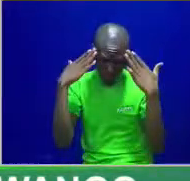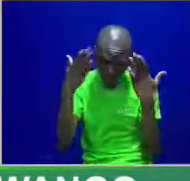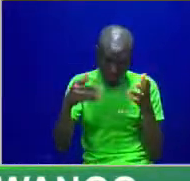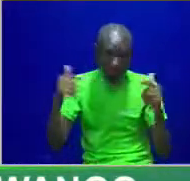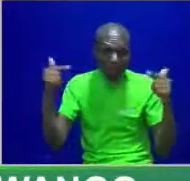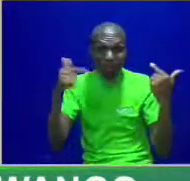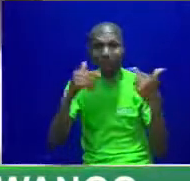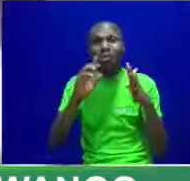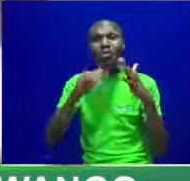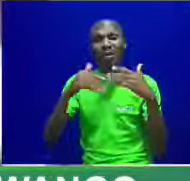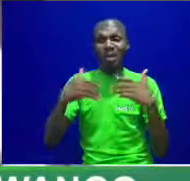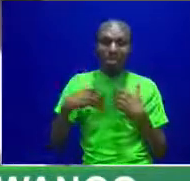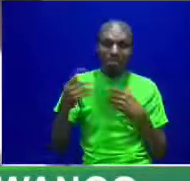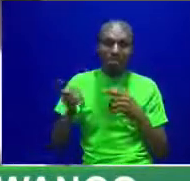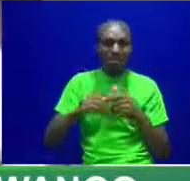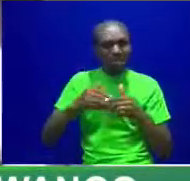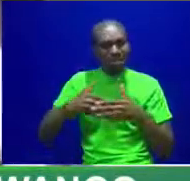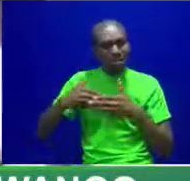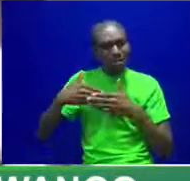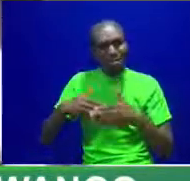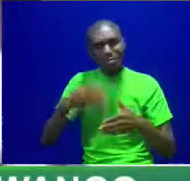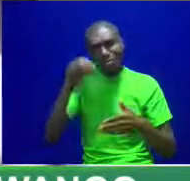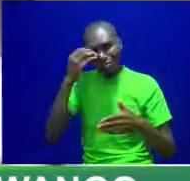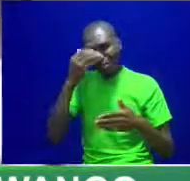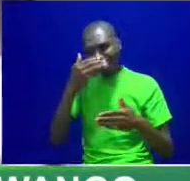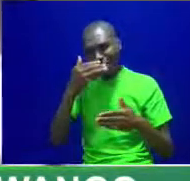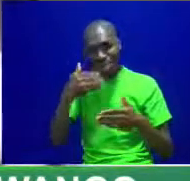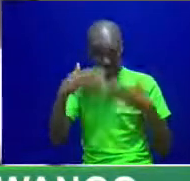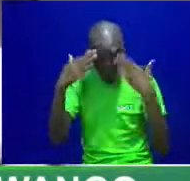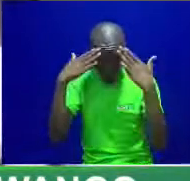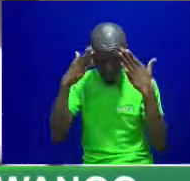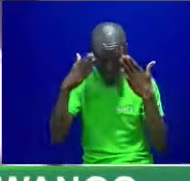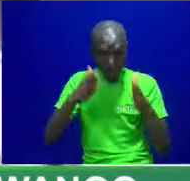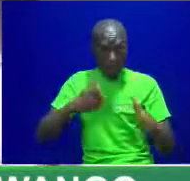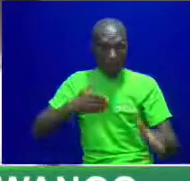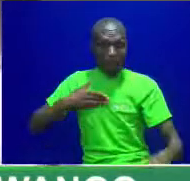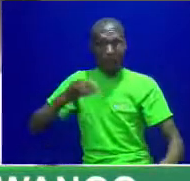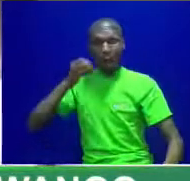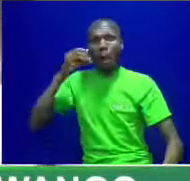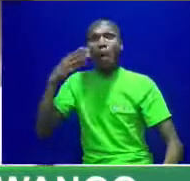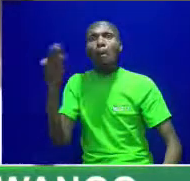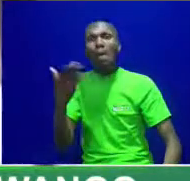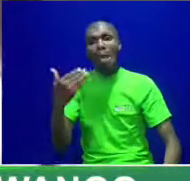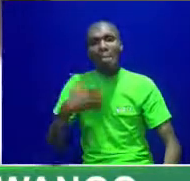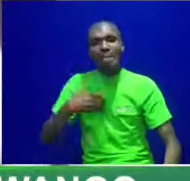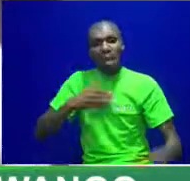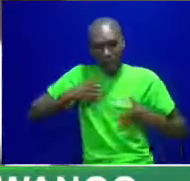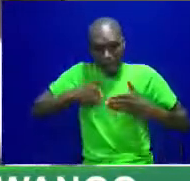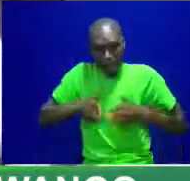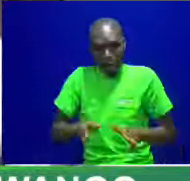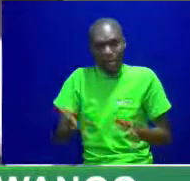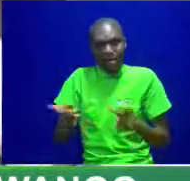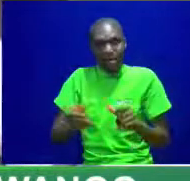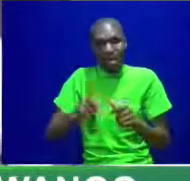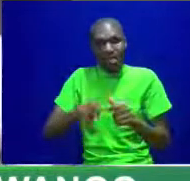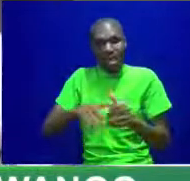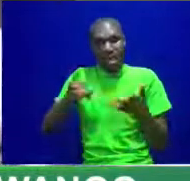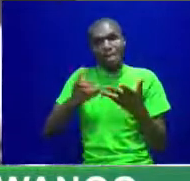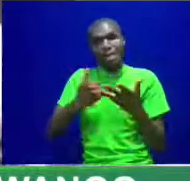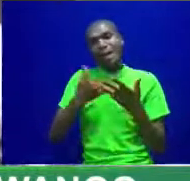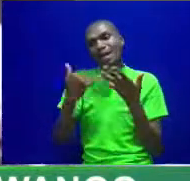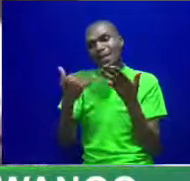kwarua ekebekyo. Sijui kama ni fitina gani kwa maana mimi nilitoka nyumbani kwangu mahali nilizaliwa nikaenda huko kwangu